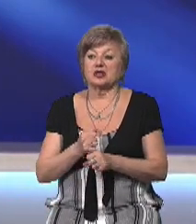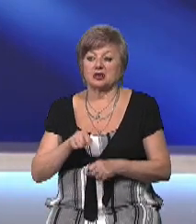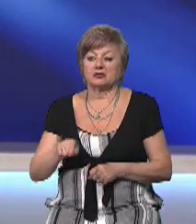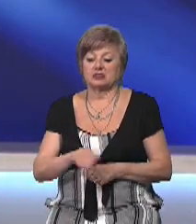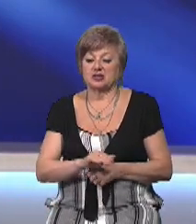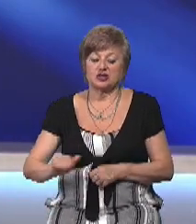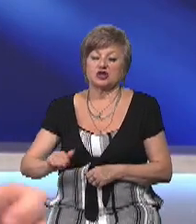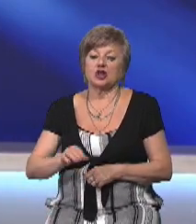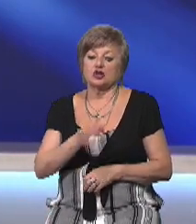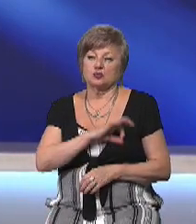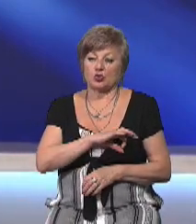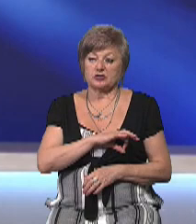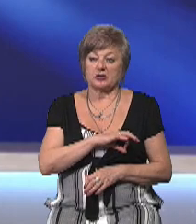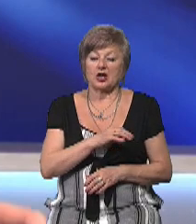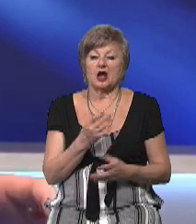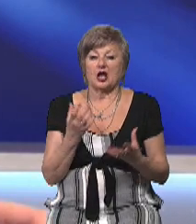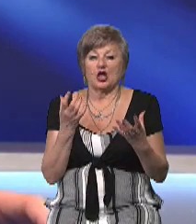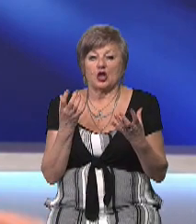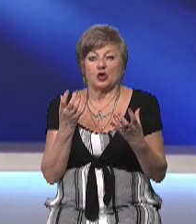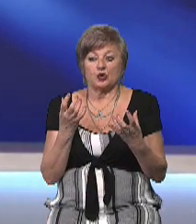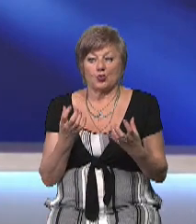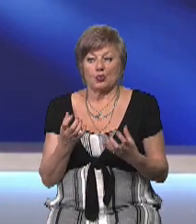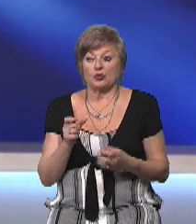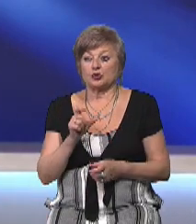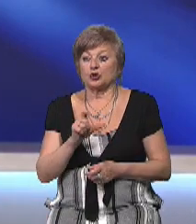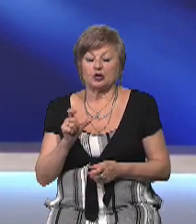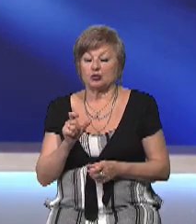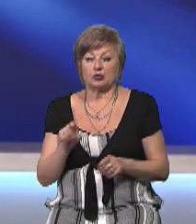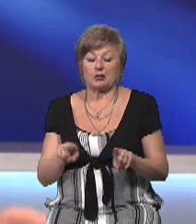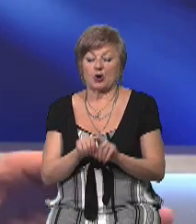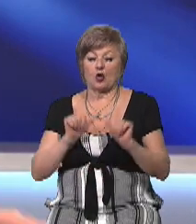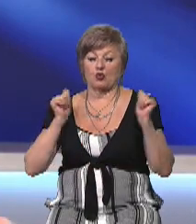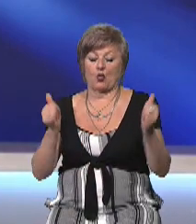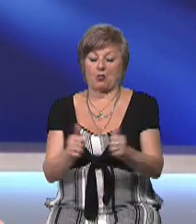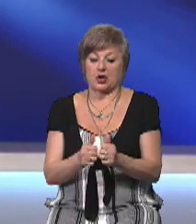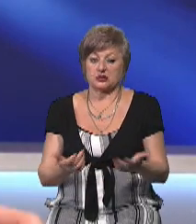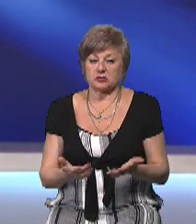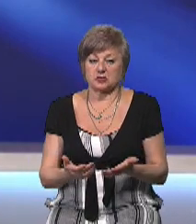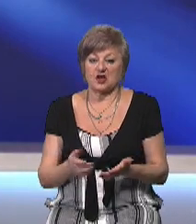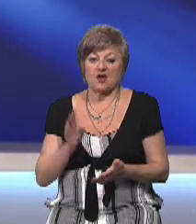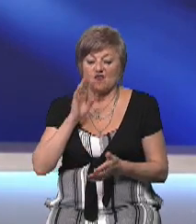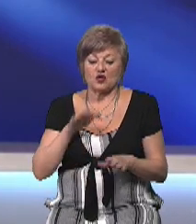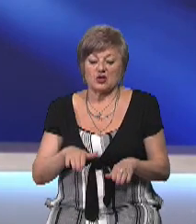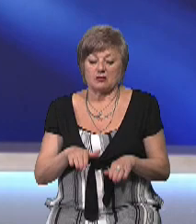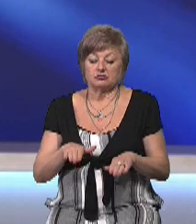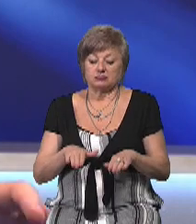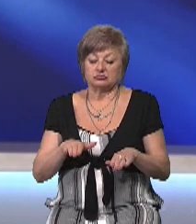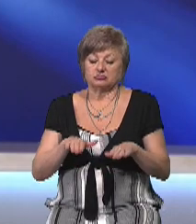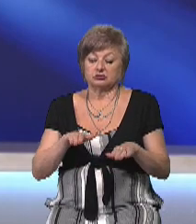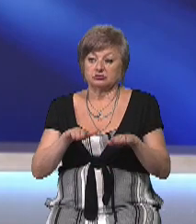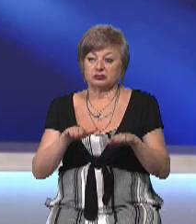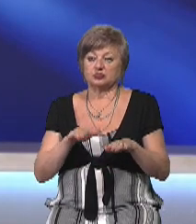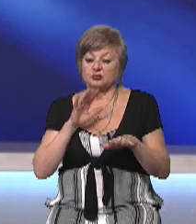ось, відповідно, темніє, і люди у пастці опиняються. Вода піднімається поступово,